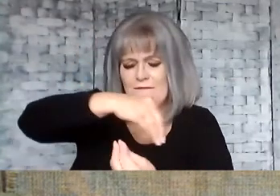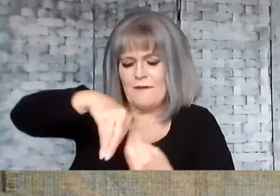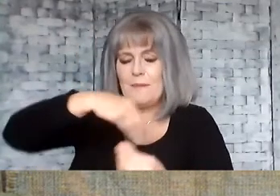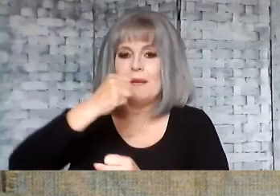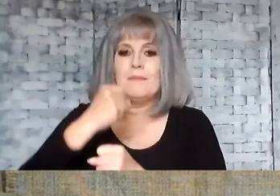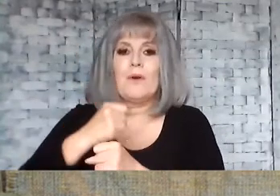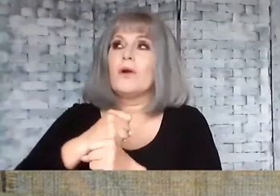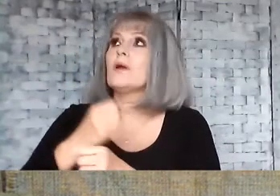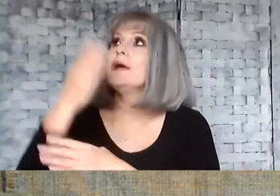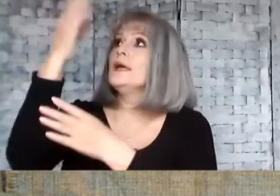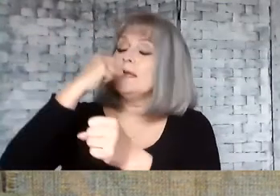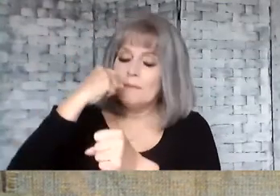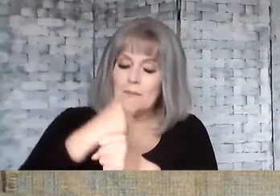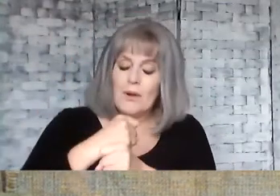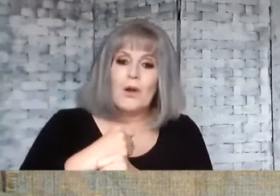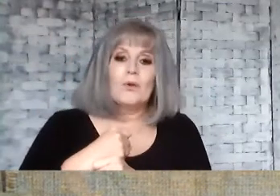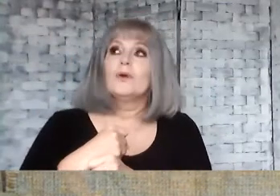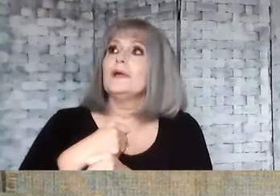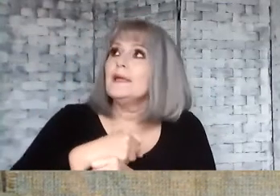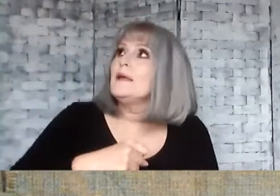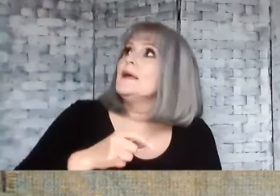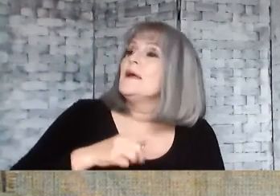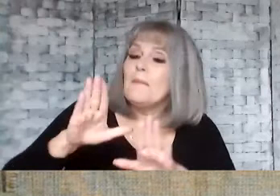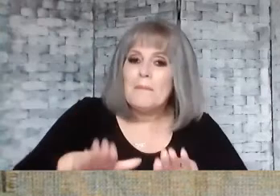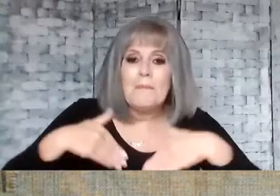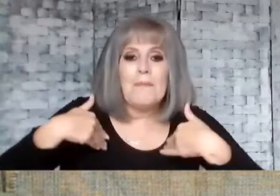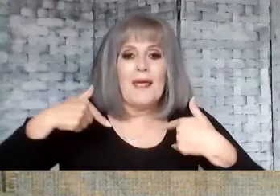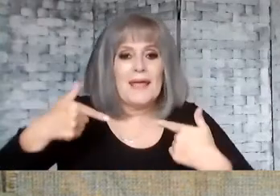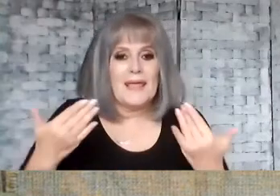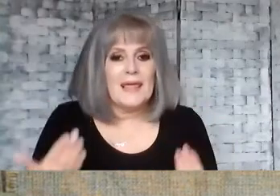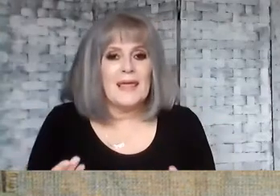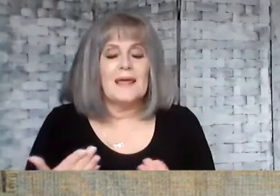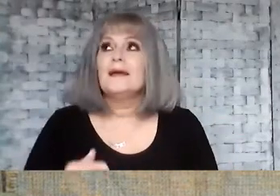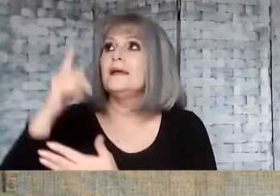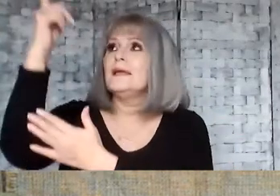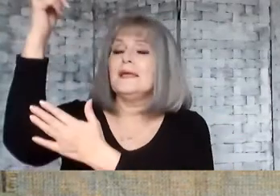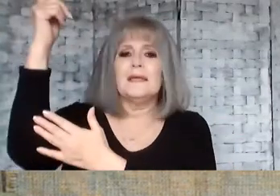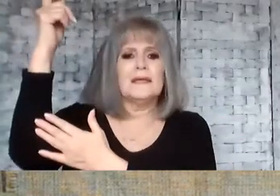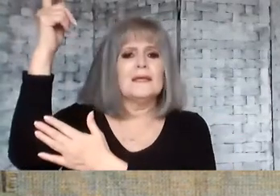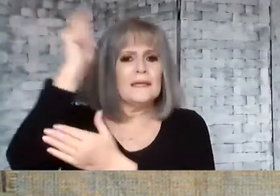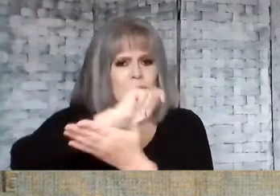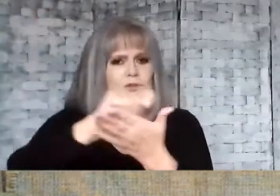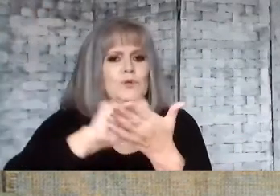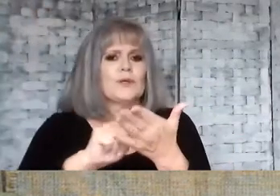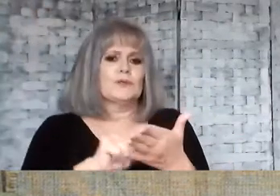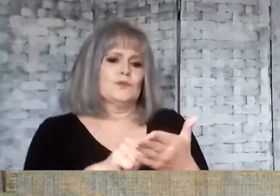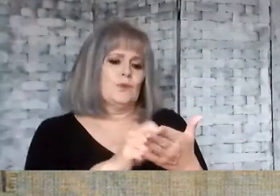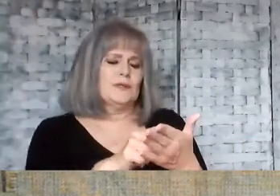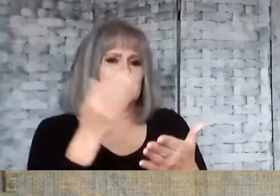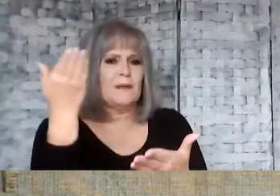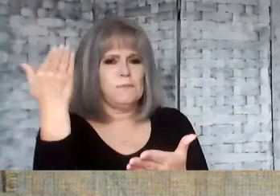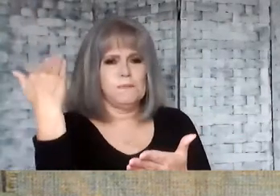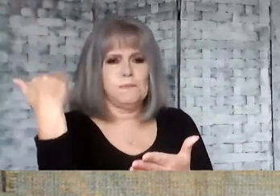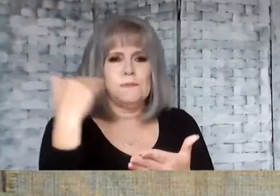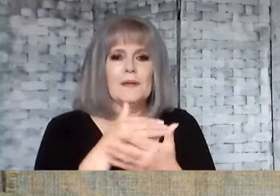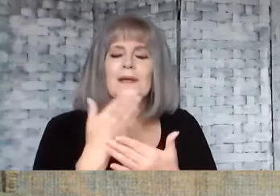en dat u hier woon. Here, dit was u keuse, dis hoe u die story skryf. En dankie,